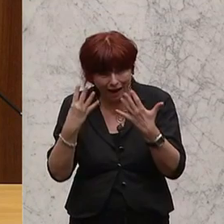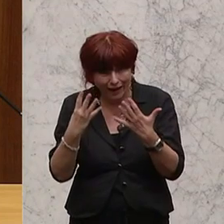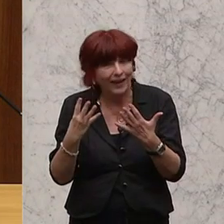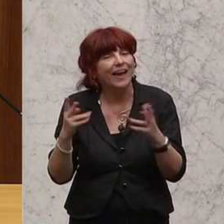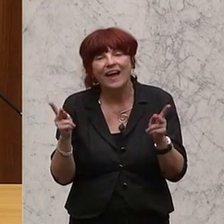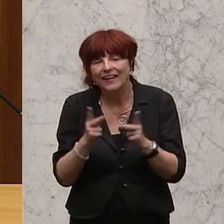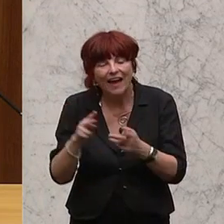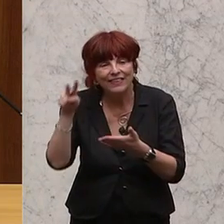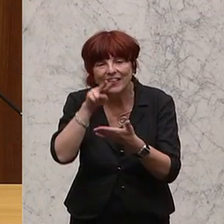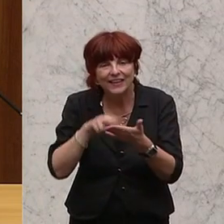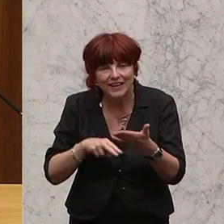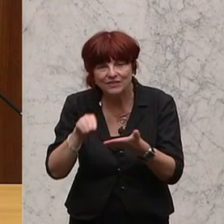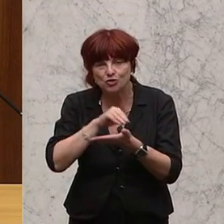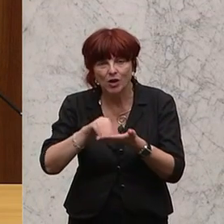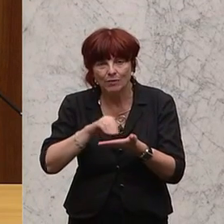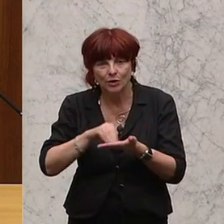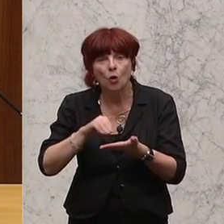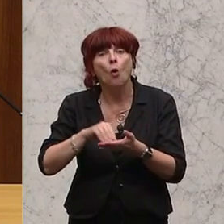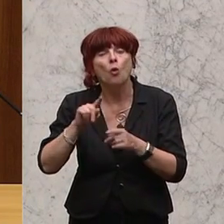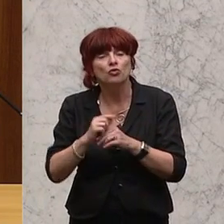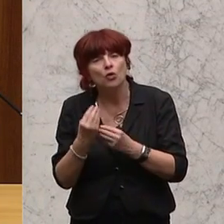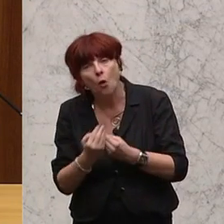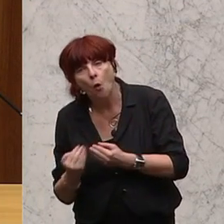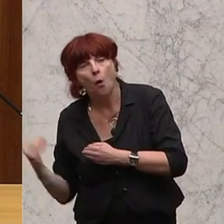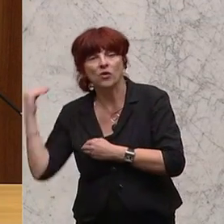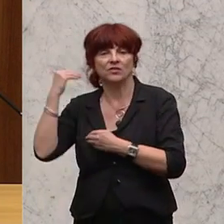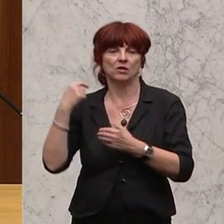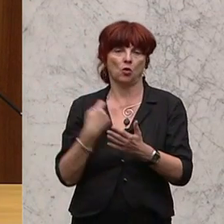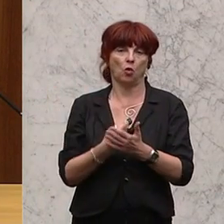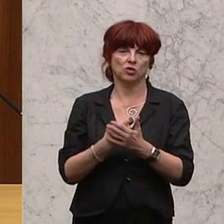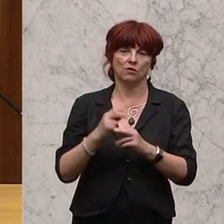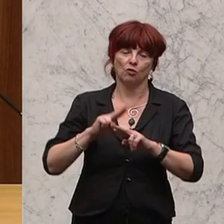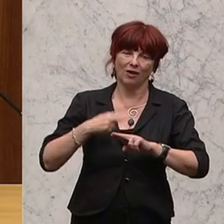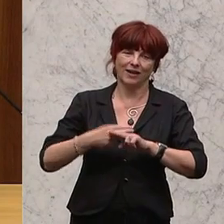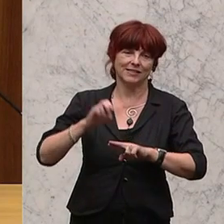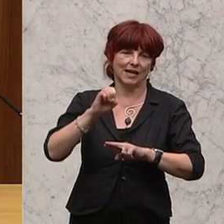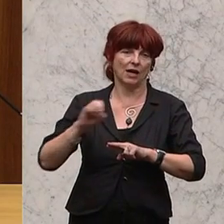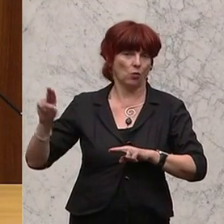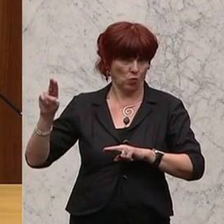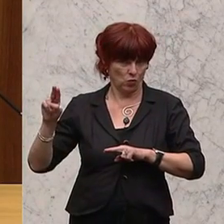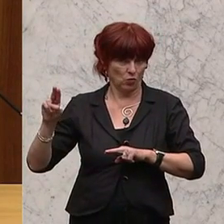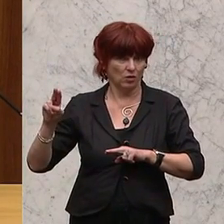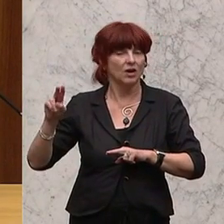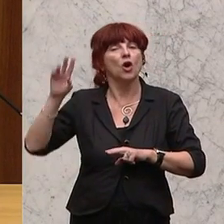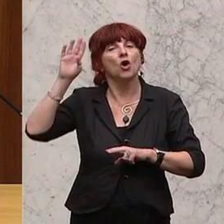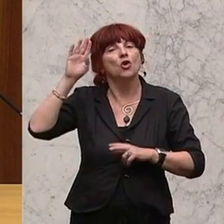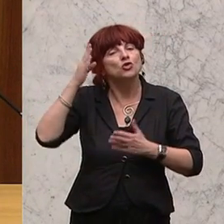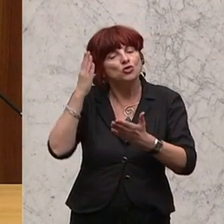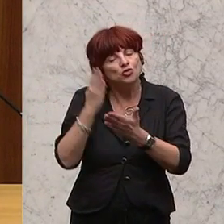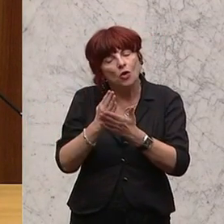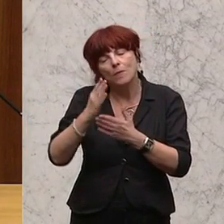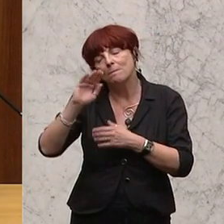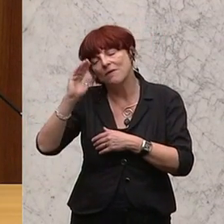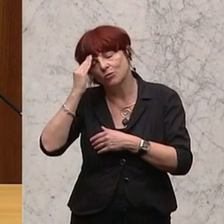den höchsten Kosten in der Europäischen Union, dann sieht man, dass es einfach zu wenig ist, was hier passiert. Und auch,